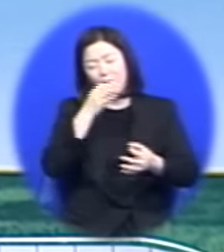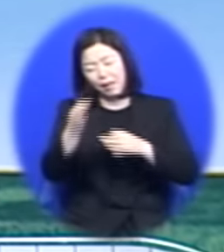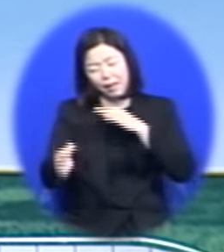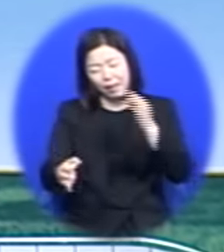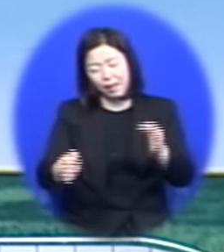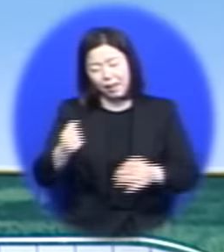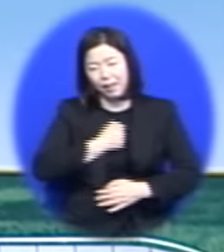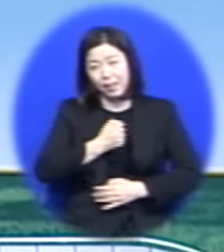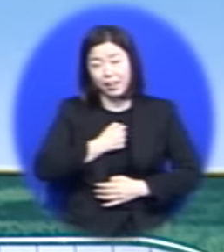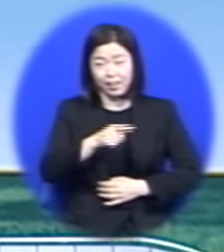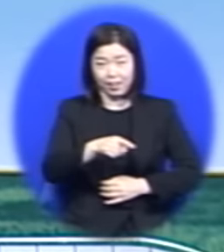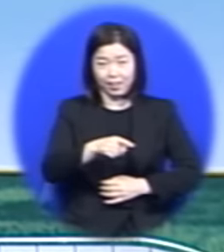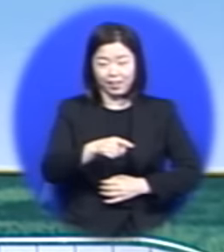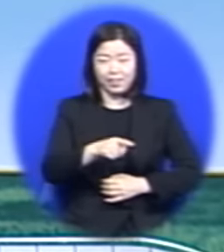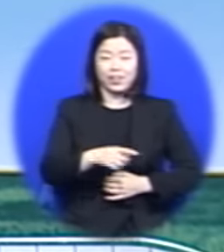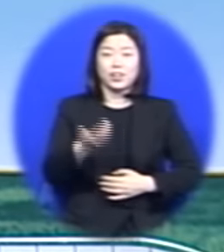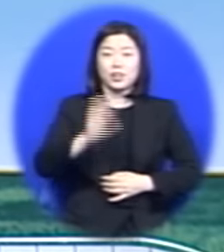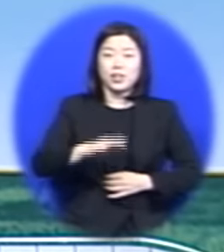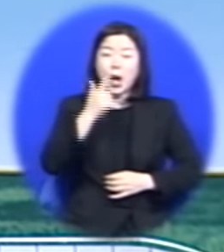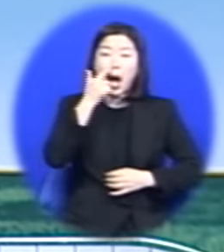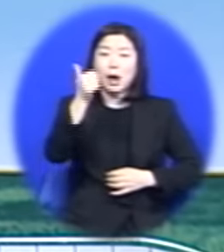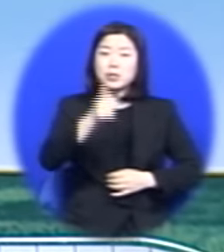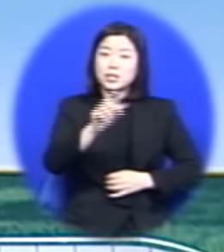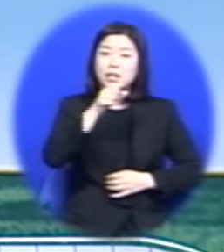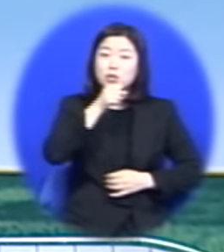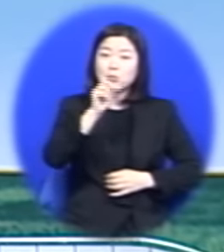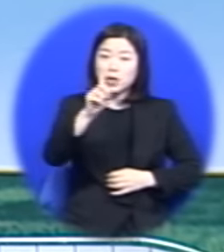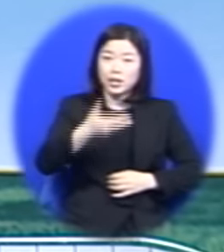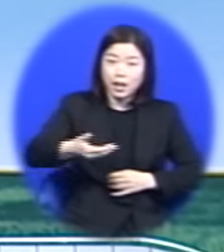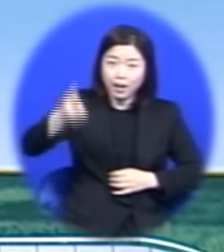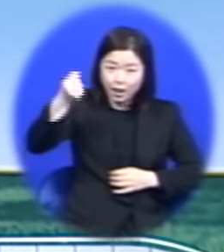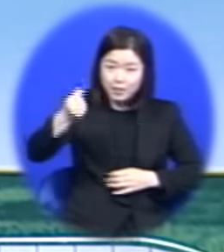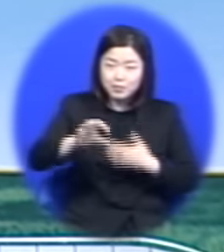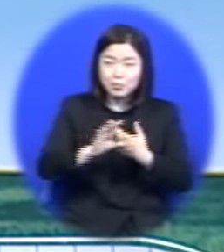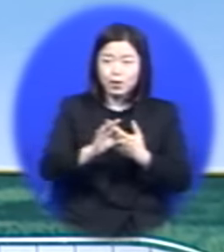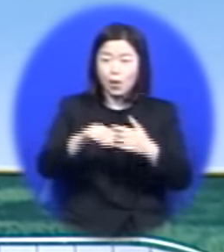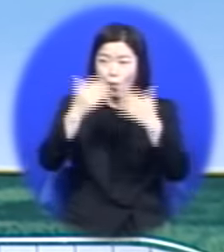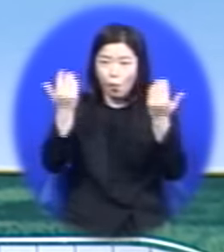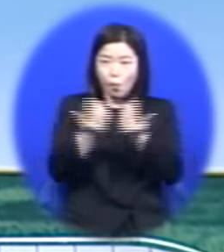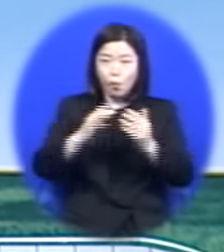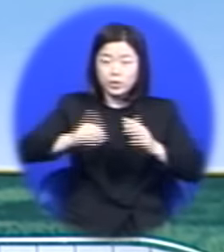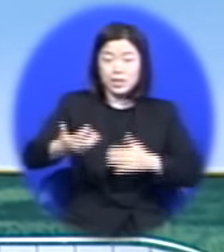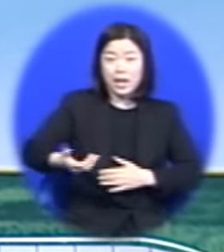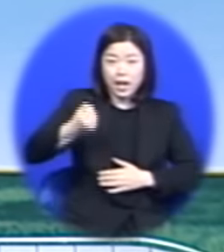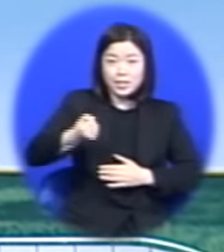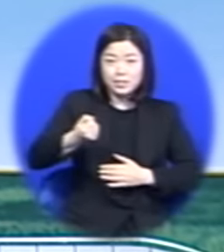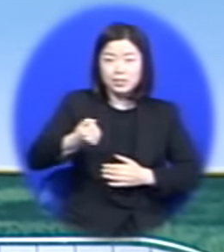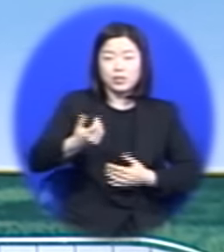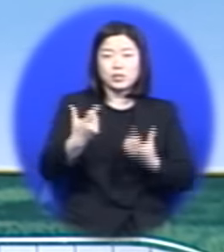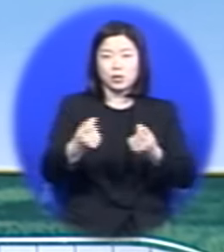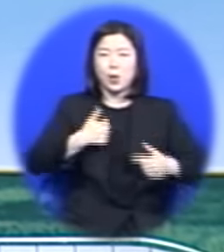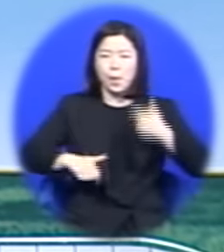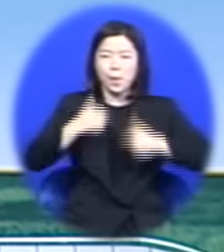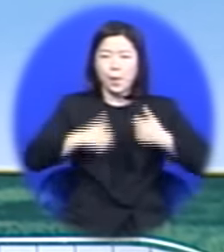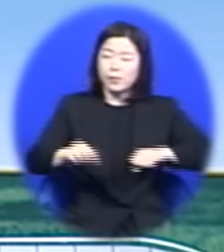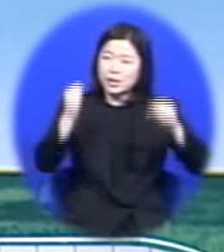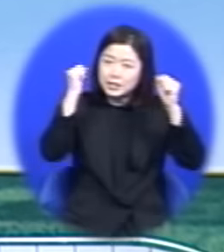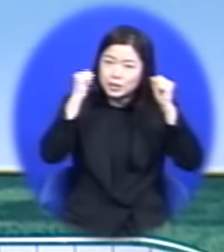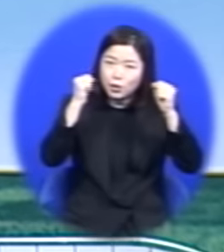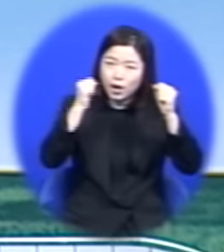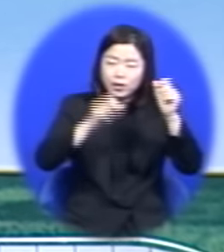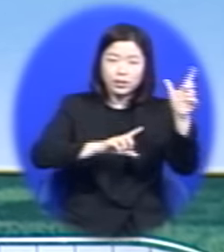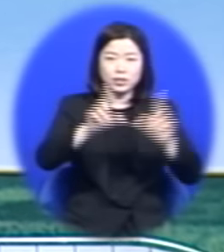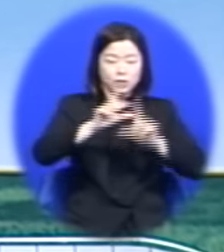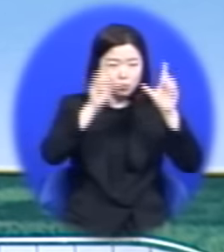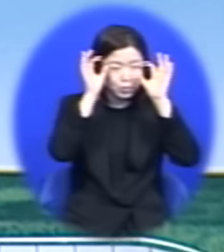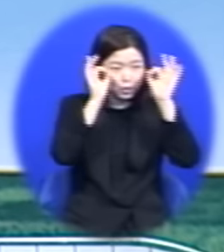한 점을 따면 온 세상을 얻은 것처럼 좋아하는 겁니다. 그 두 아들의 응원하는 모습을 보면서 도무지 이길 수가 없더래요,